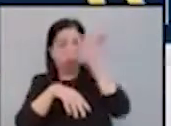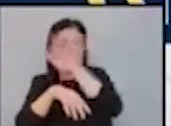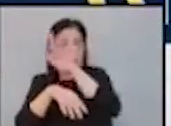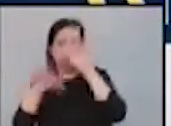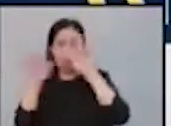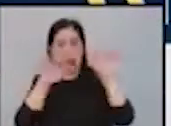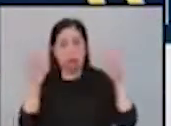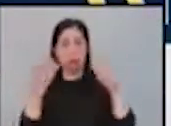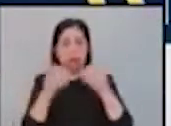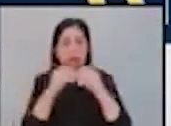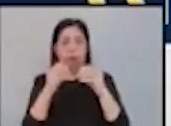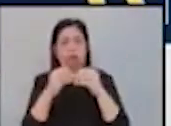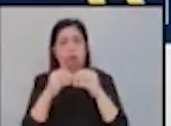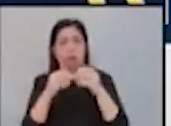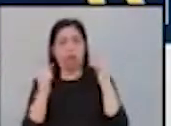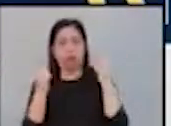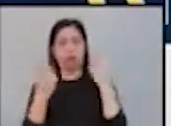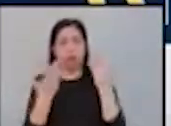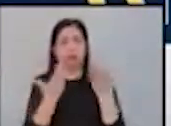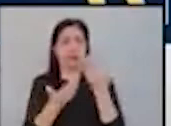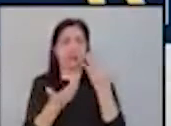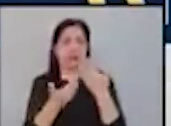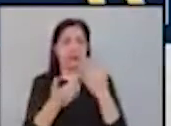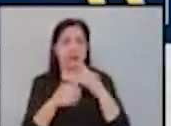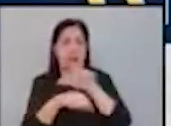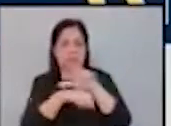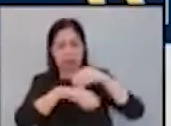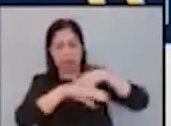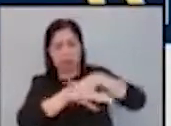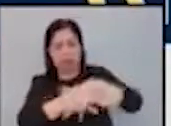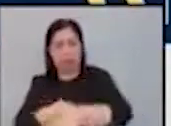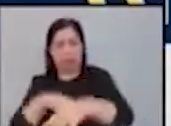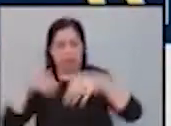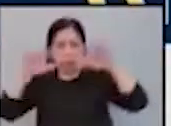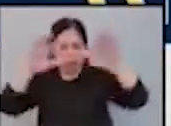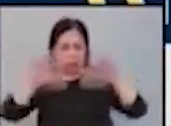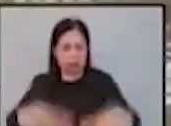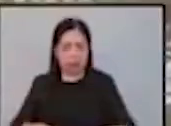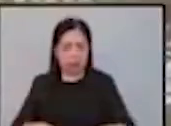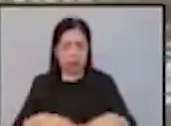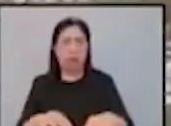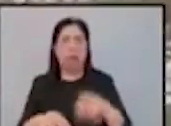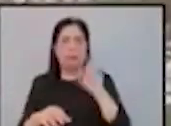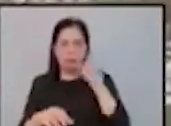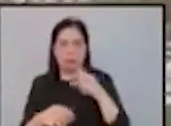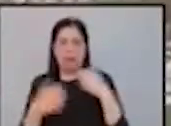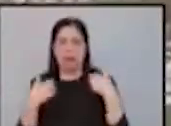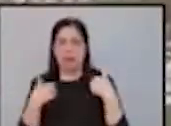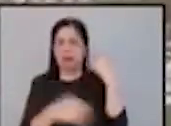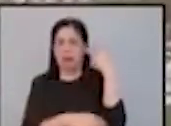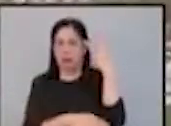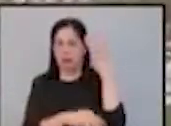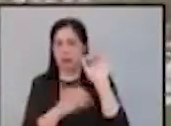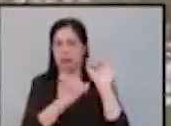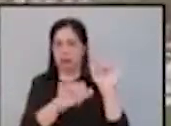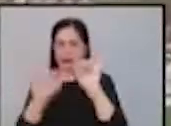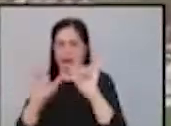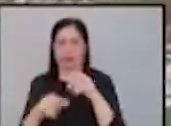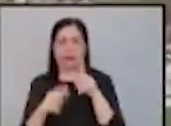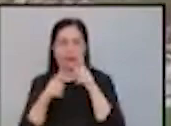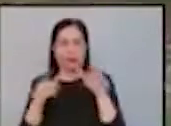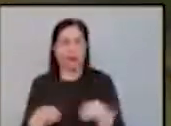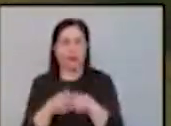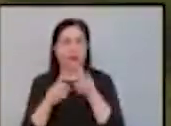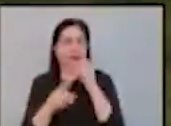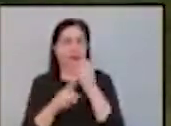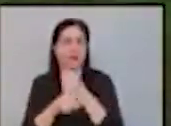mas magiging prone po siya sa mga landslides. Enough trees. Malaking tulong po talaga. Nataon din September 26 ang paggunita